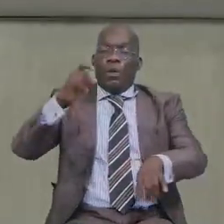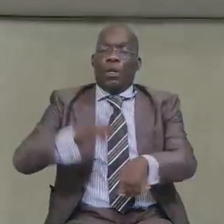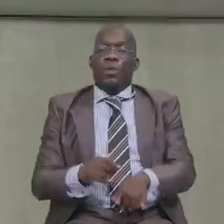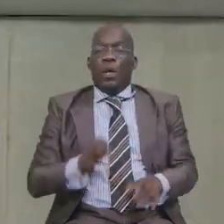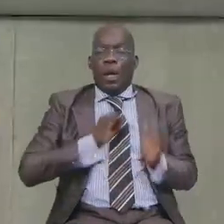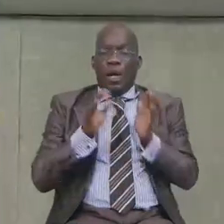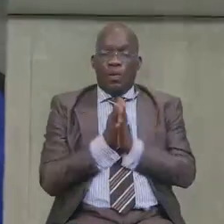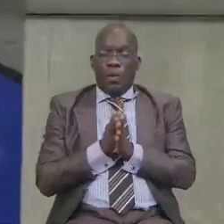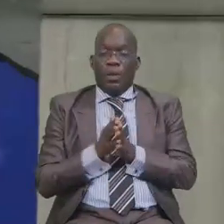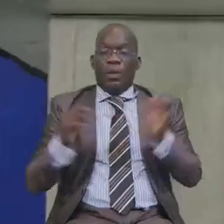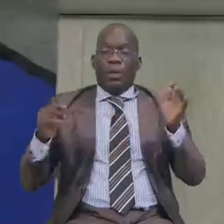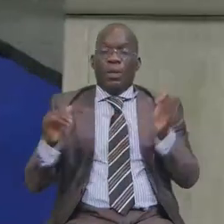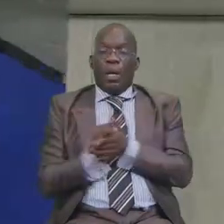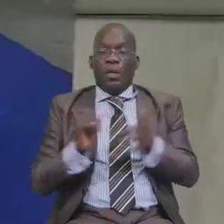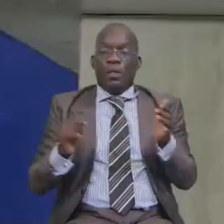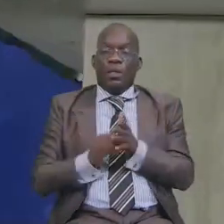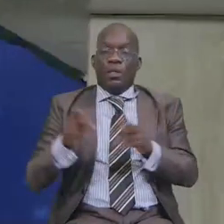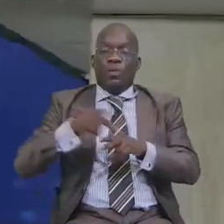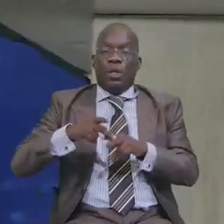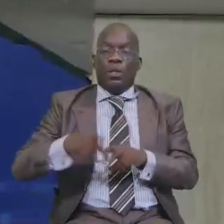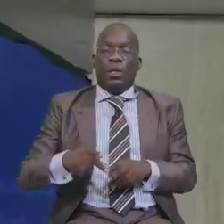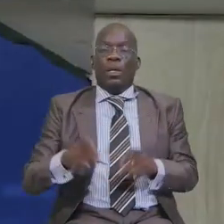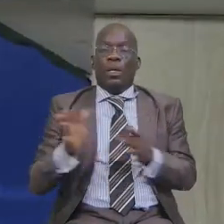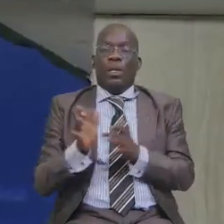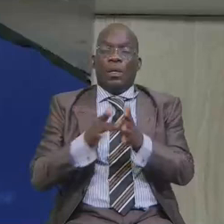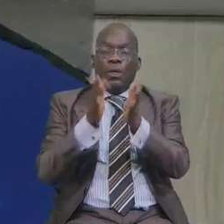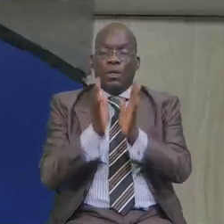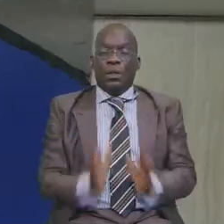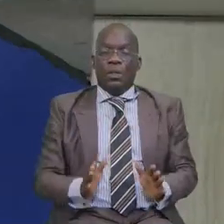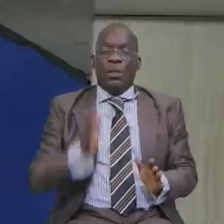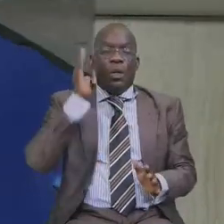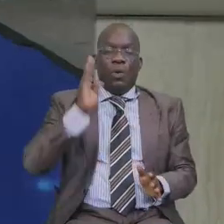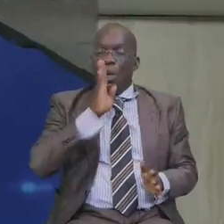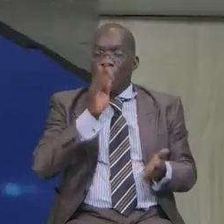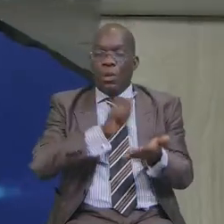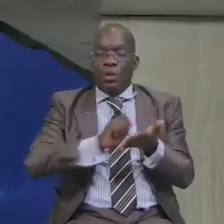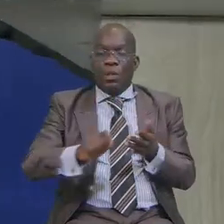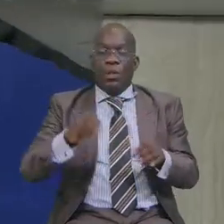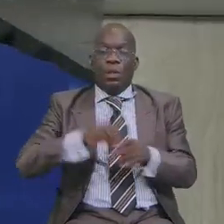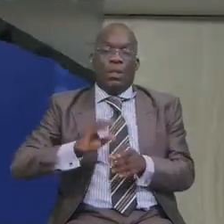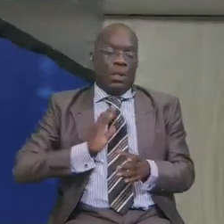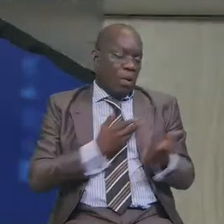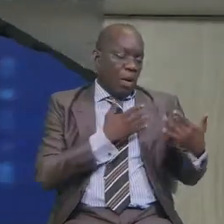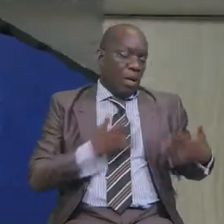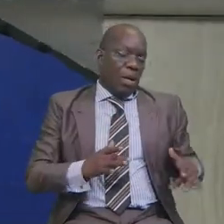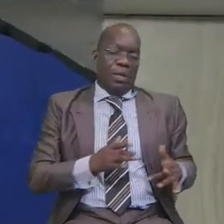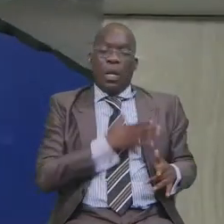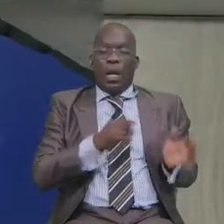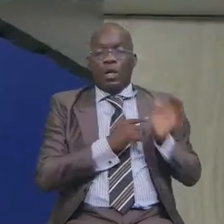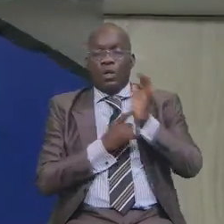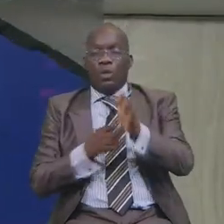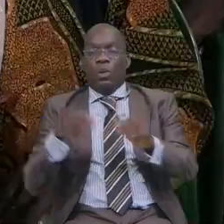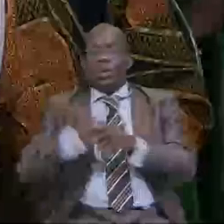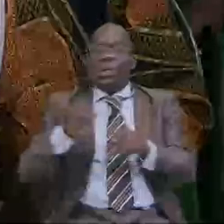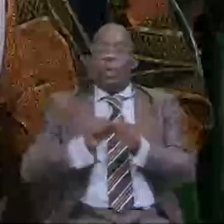que cette chrétienté pratique soit écrite dans nos vies et montrée, révélée dans chaque vie au nom